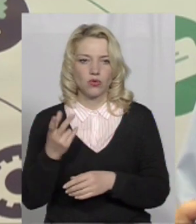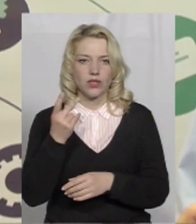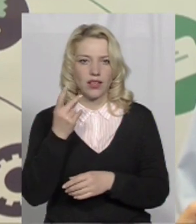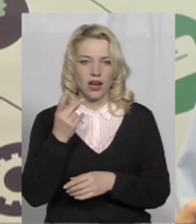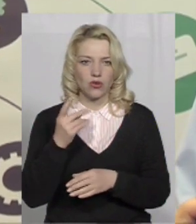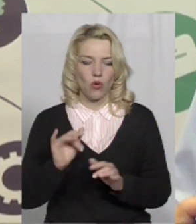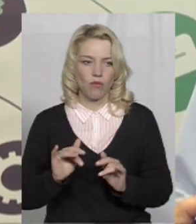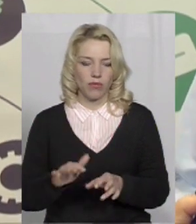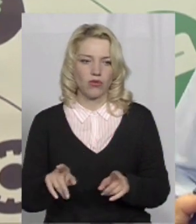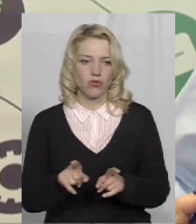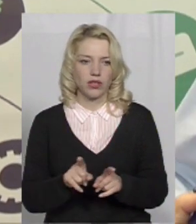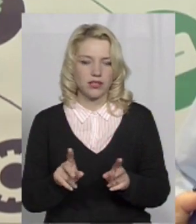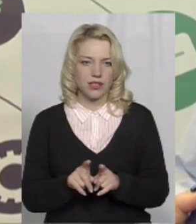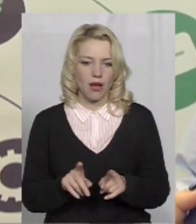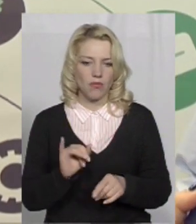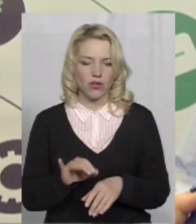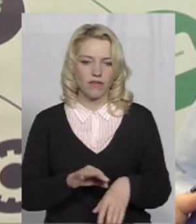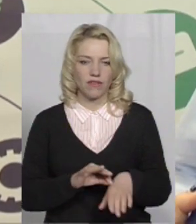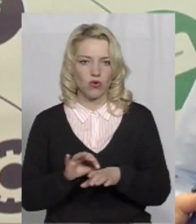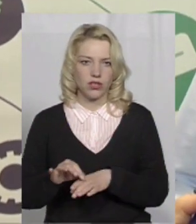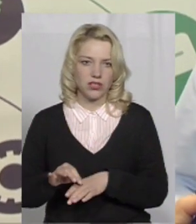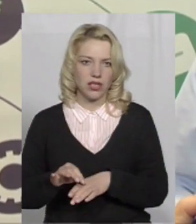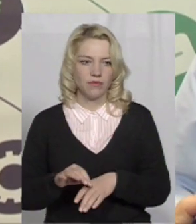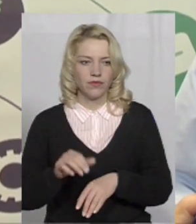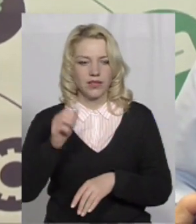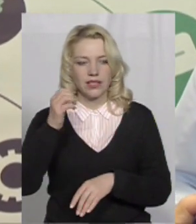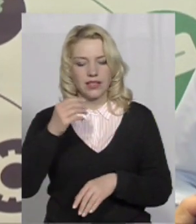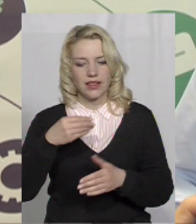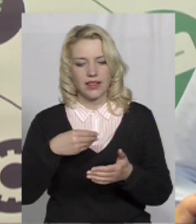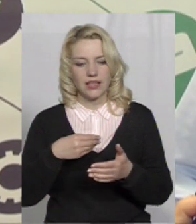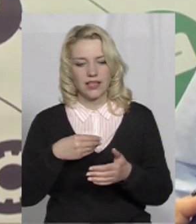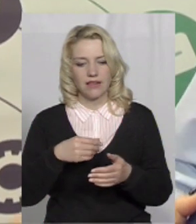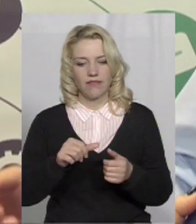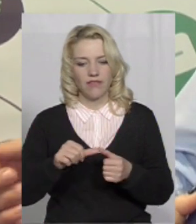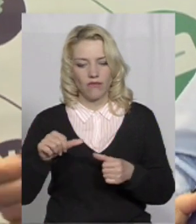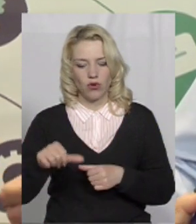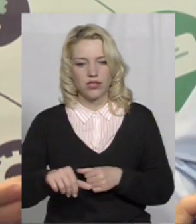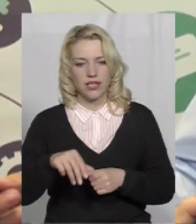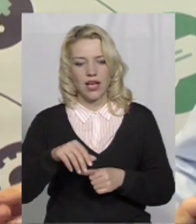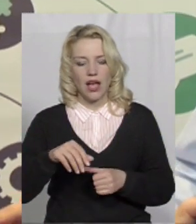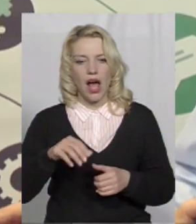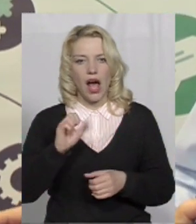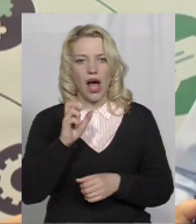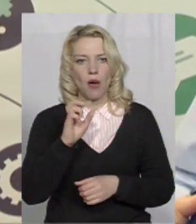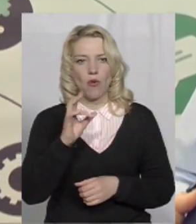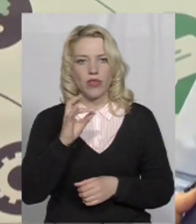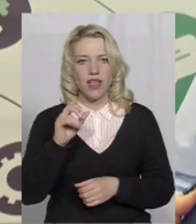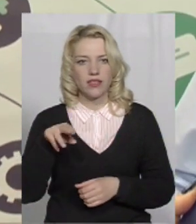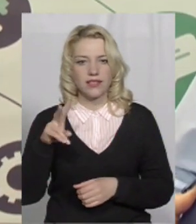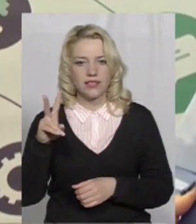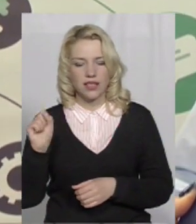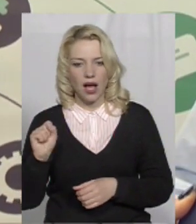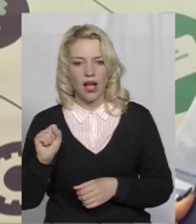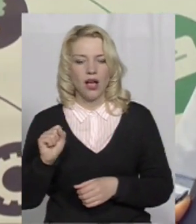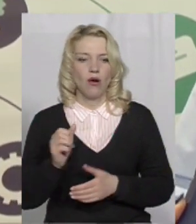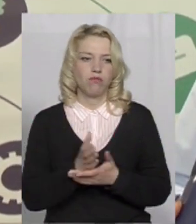компанію. Так само виводиться з тарифу абонентська послуга. Тобто розрахунок, хто